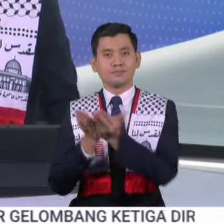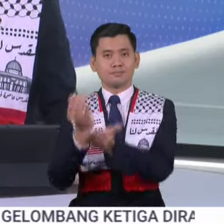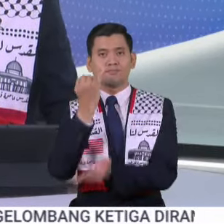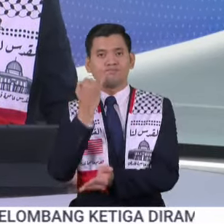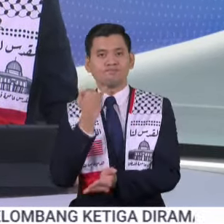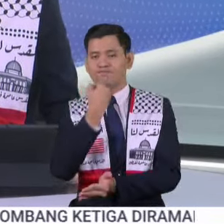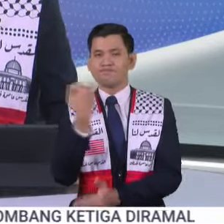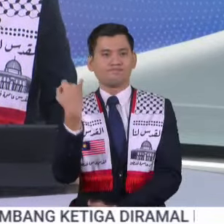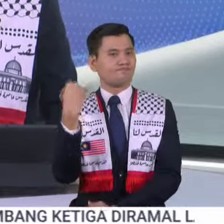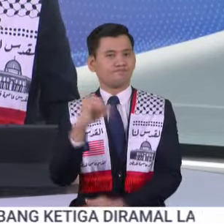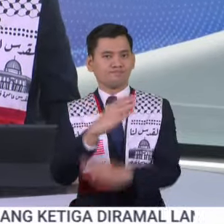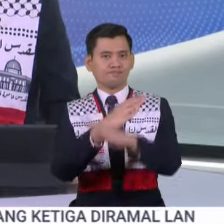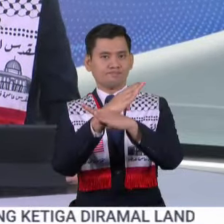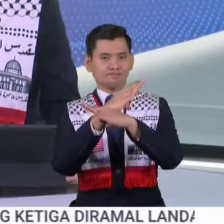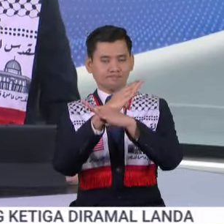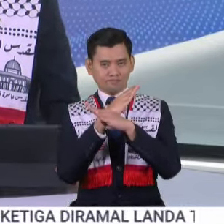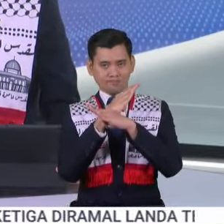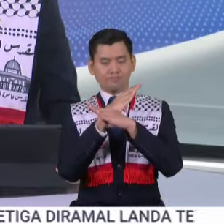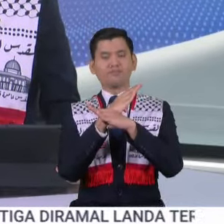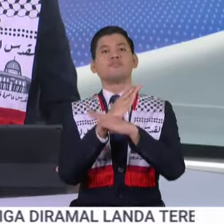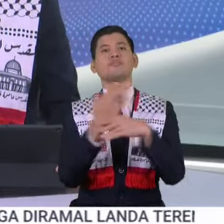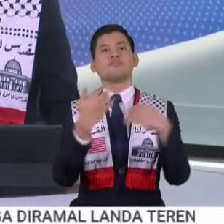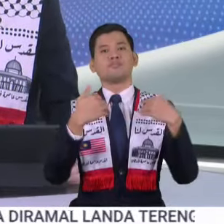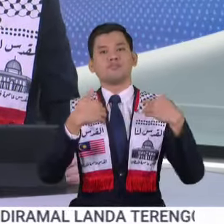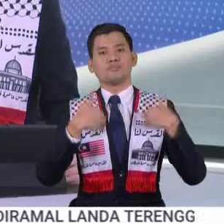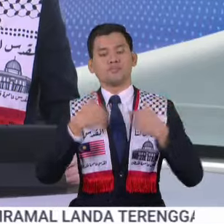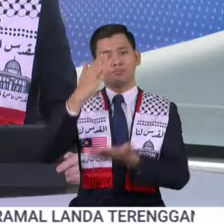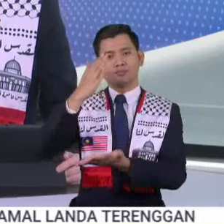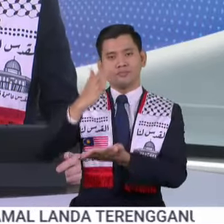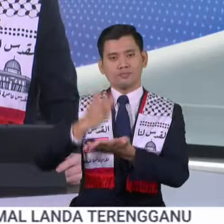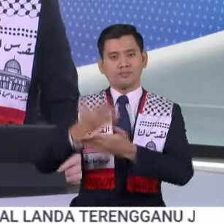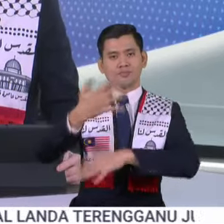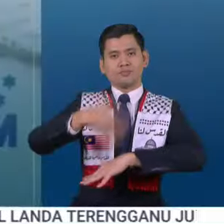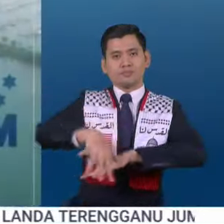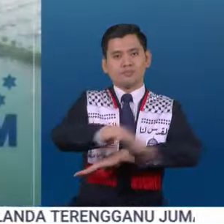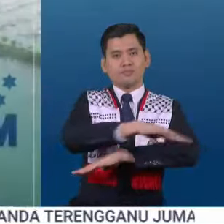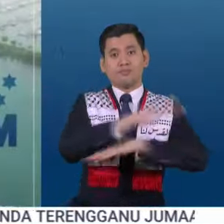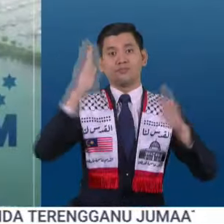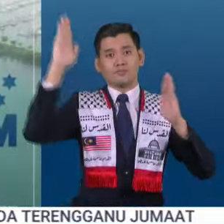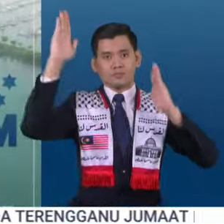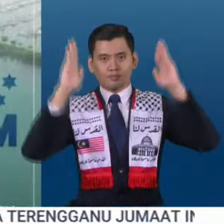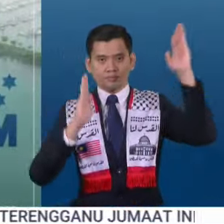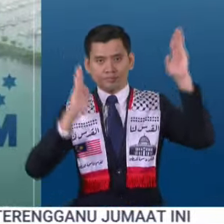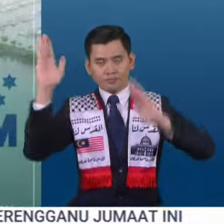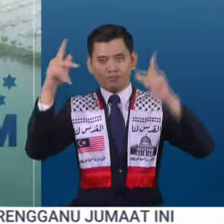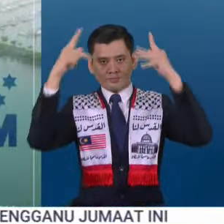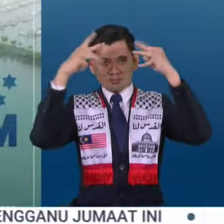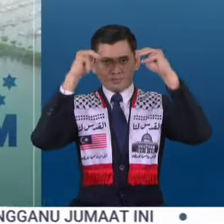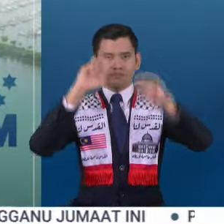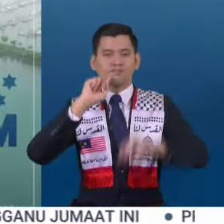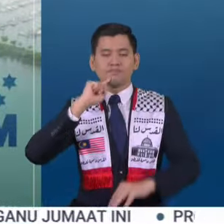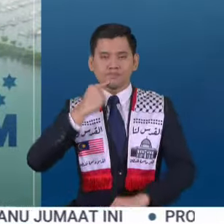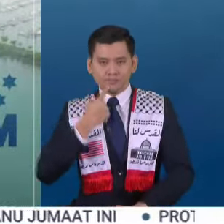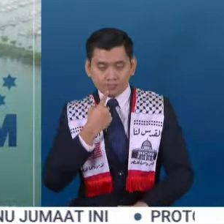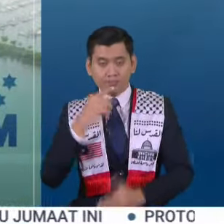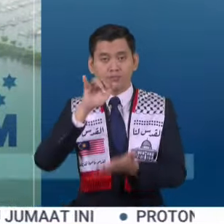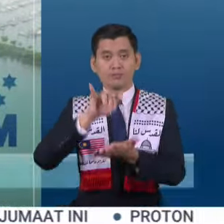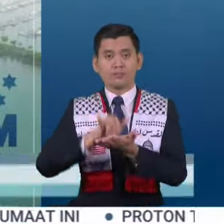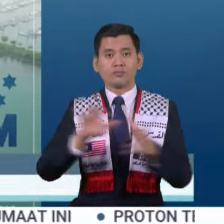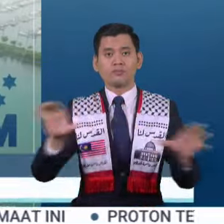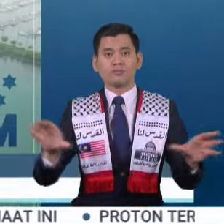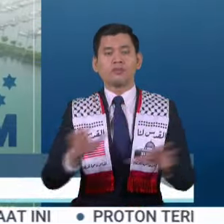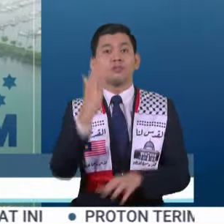dengan mengenakan larangan kekal berkuat kuasa serta-merta Perdana Menteri menegaskan sekatan tersebut adalah tindak balas terhadap